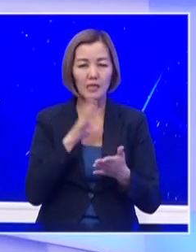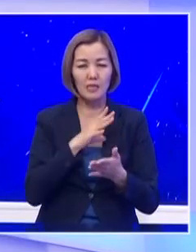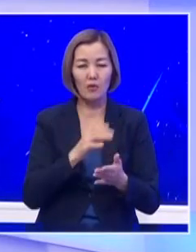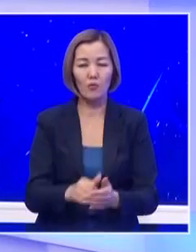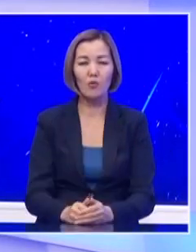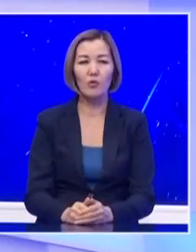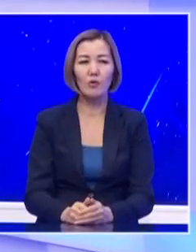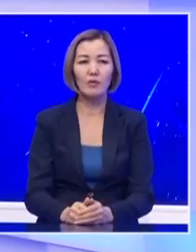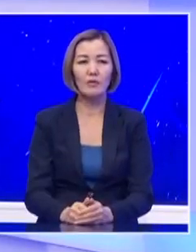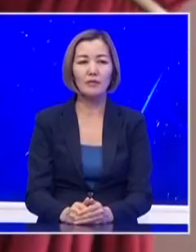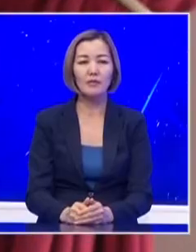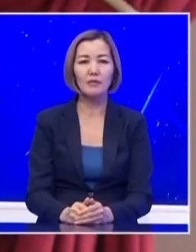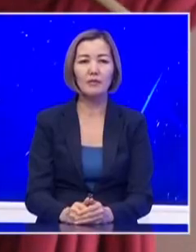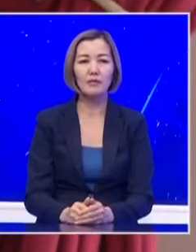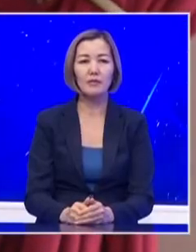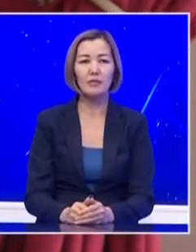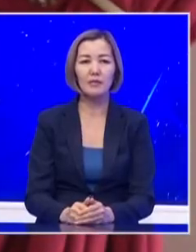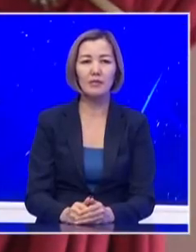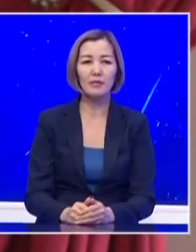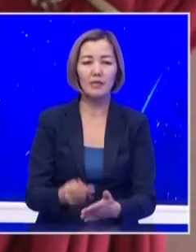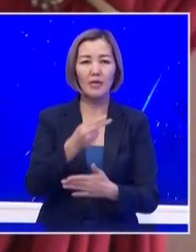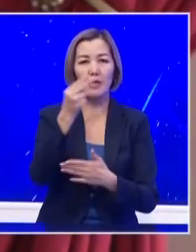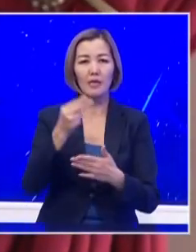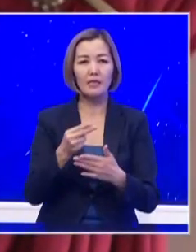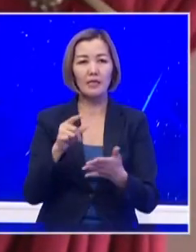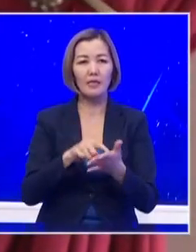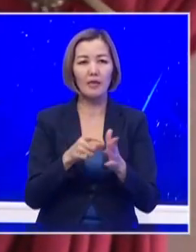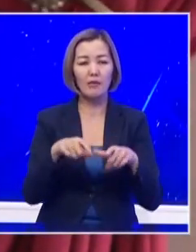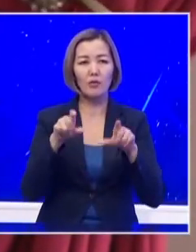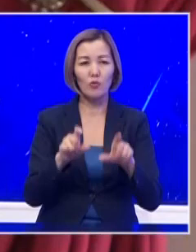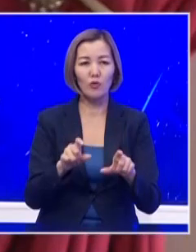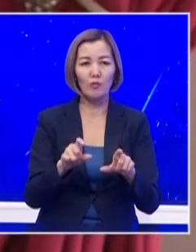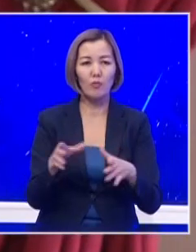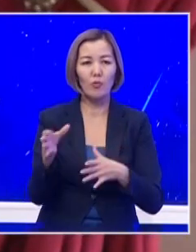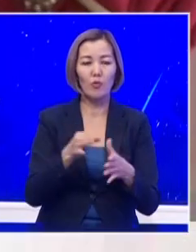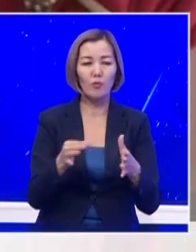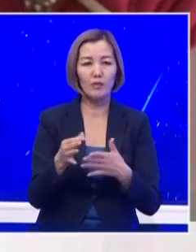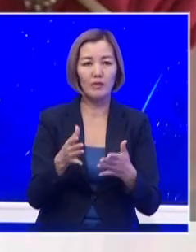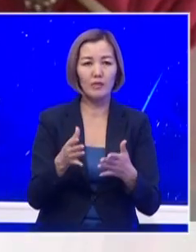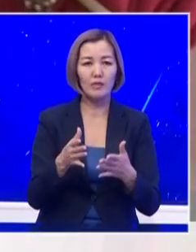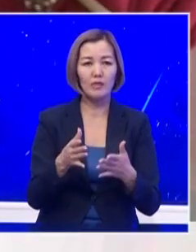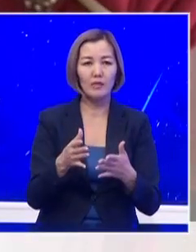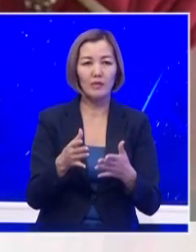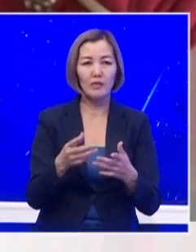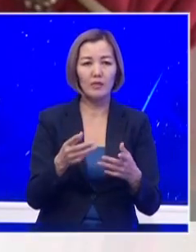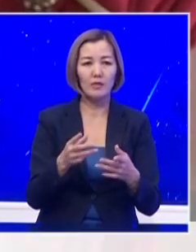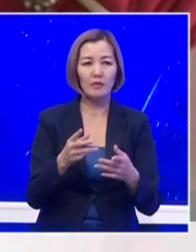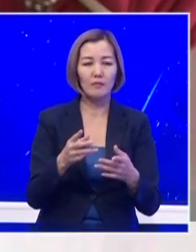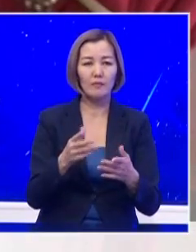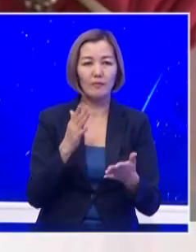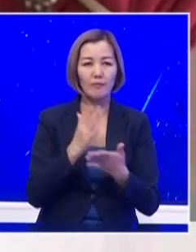тілегін тыңдау. Астанада кабинетте отырып алып, облыстан келген ақпараттың